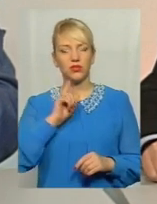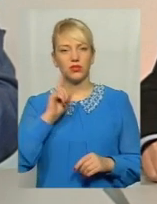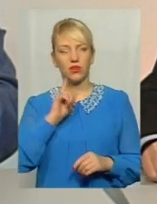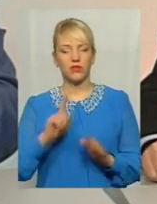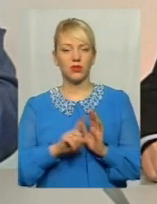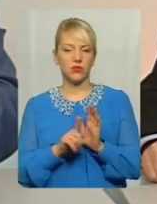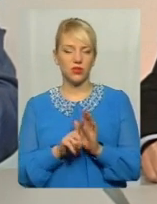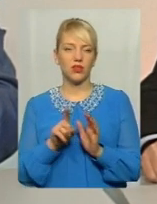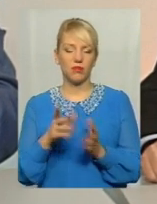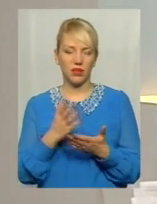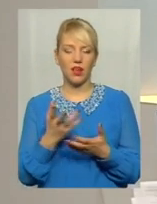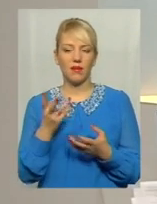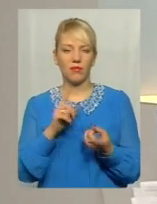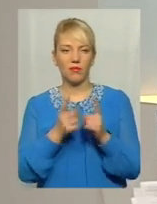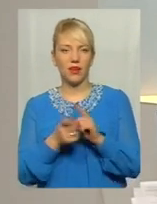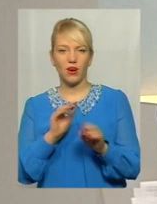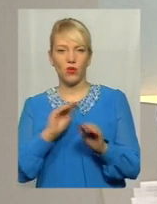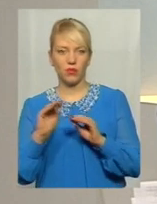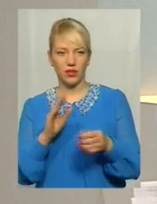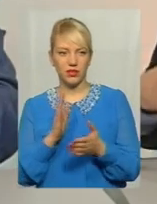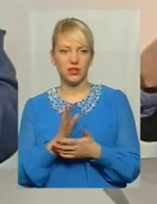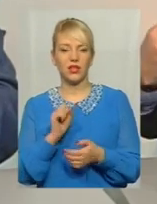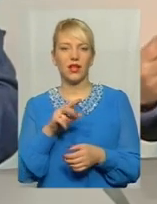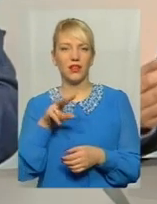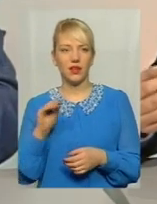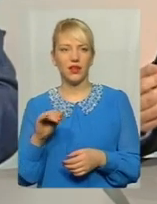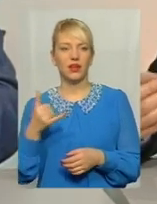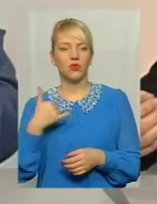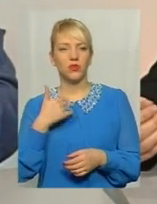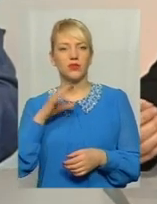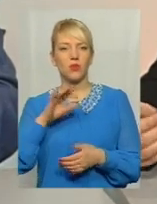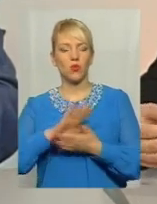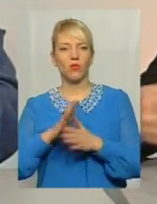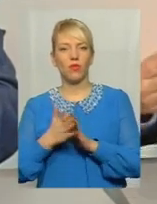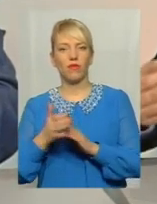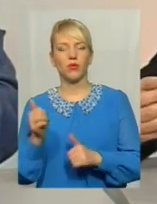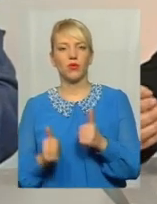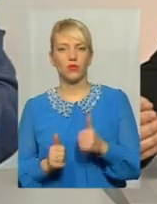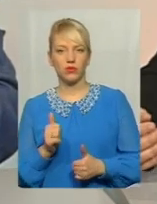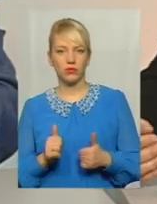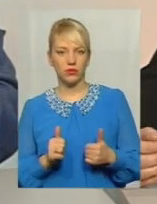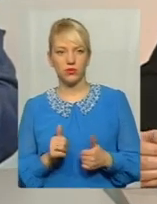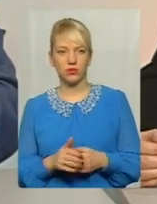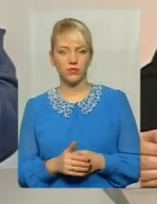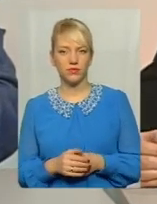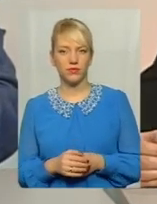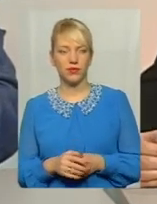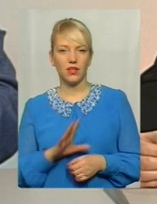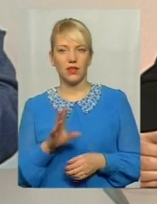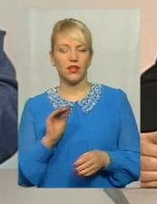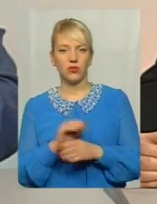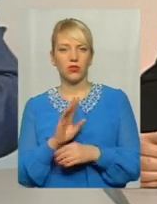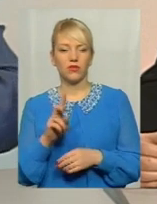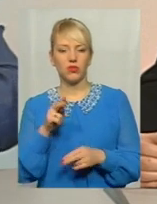ще переобладнані. Це 15 маршрутів. Так, але в нас по умовам конкурсу, я нагадаю, що в нас наприкінці